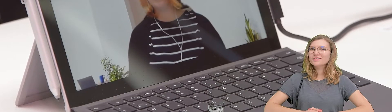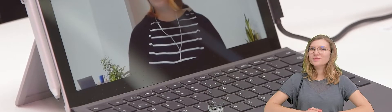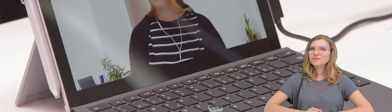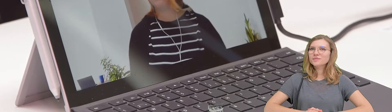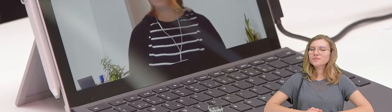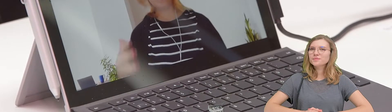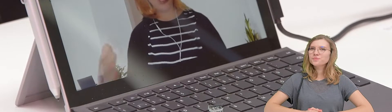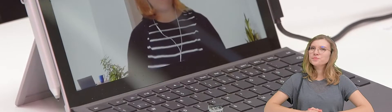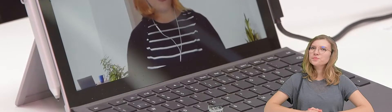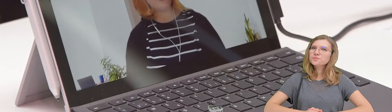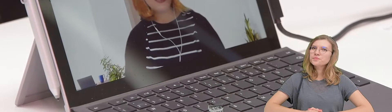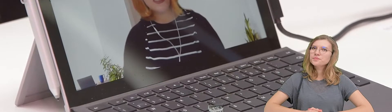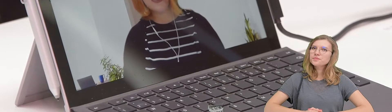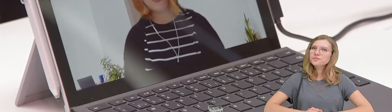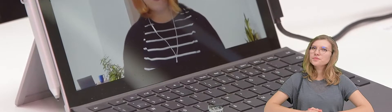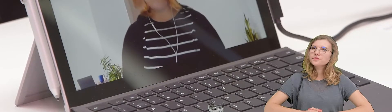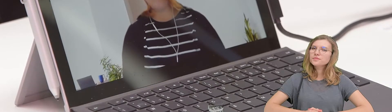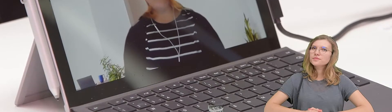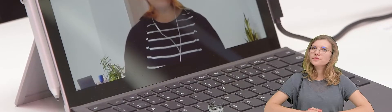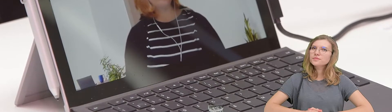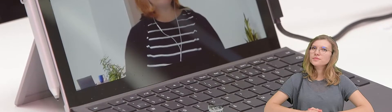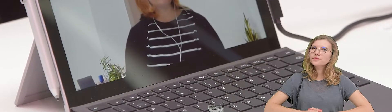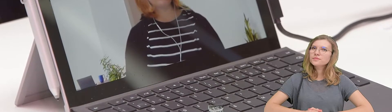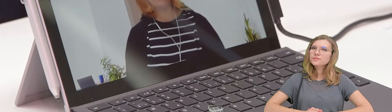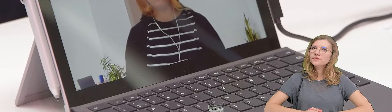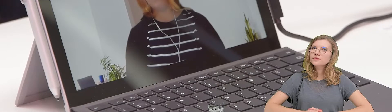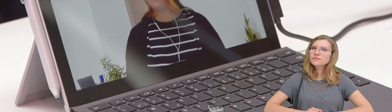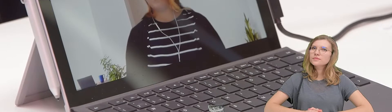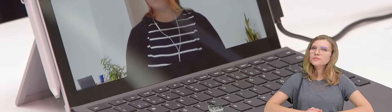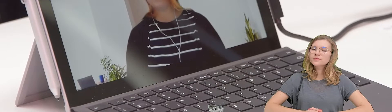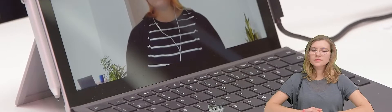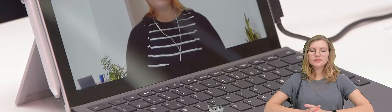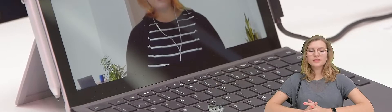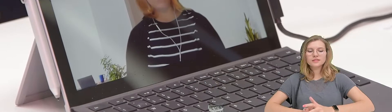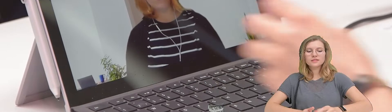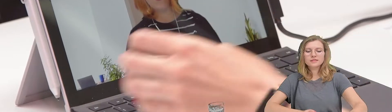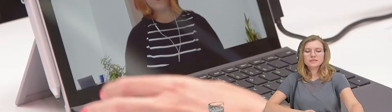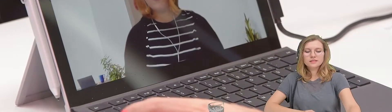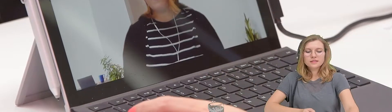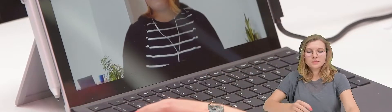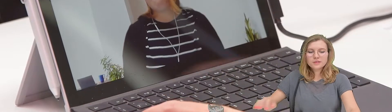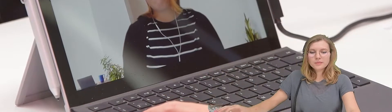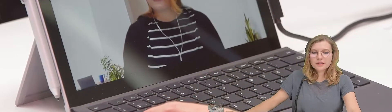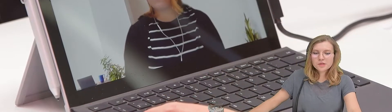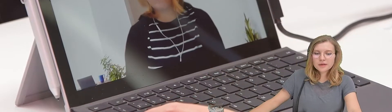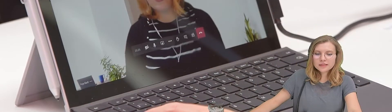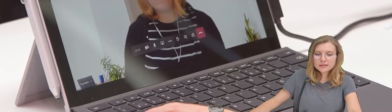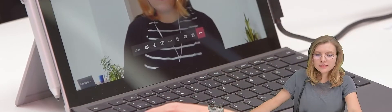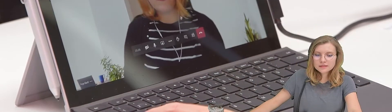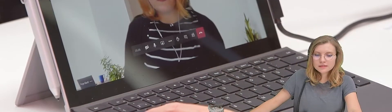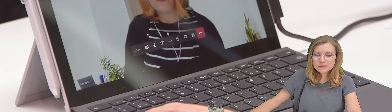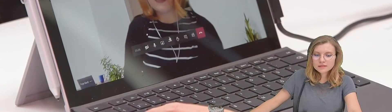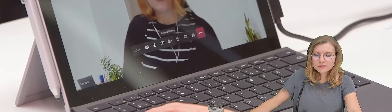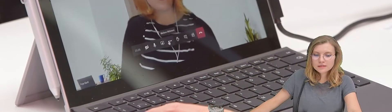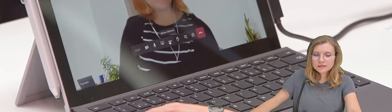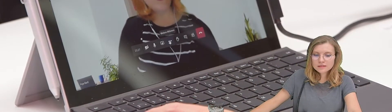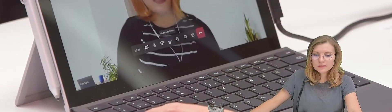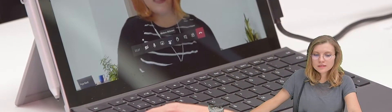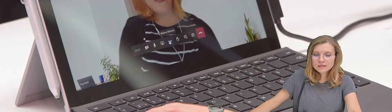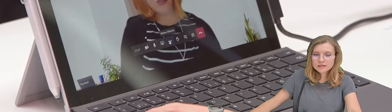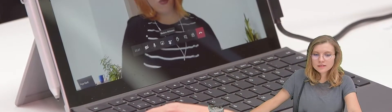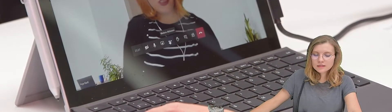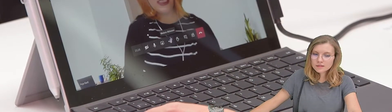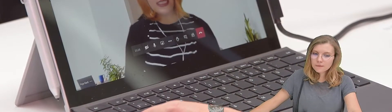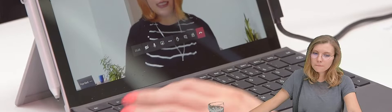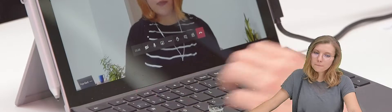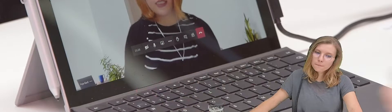auch das Schreiben an sich. Und genau, dann wollen wir doch mal gucken, was da rauskommt. Bin mal gespannt. Das Gute bei